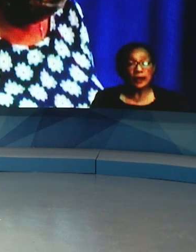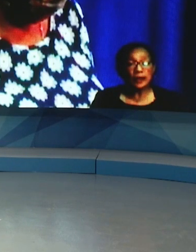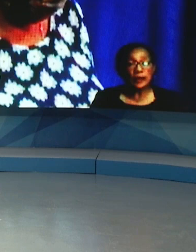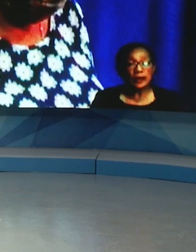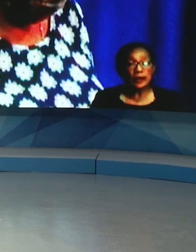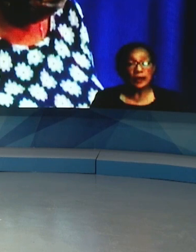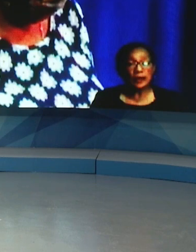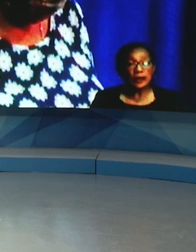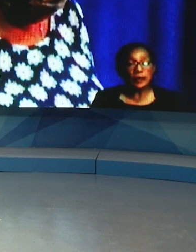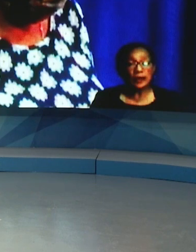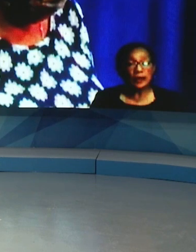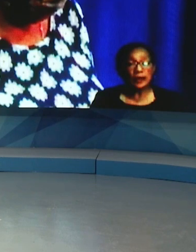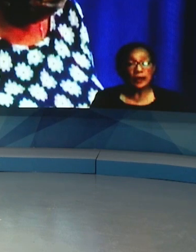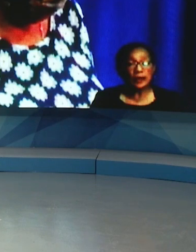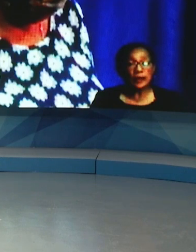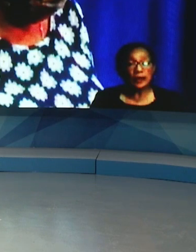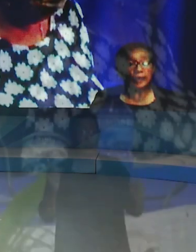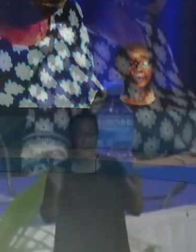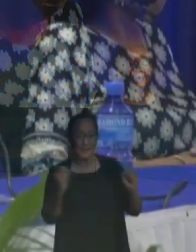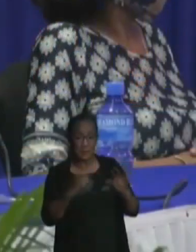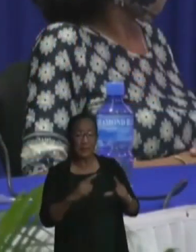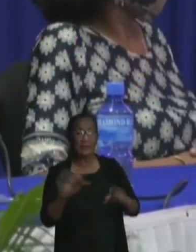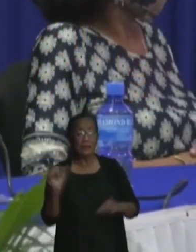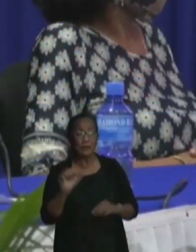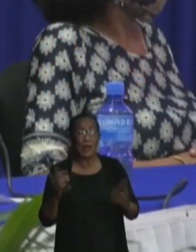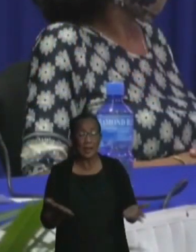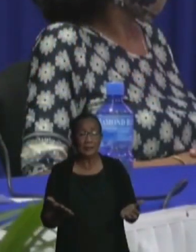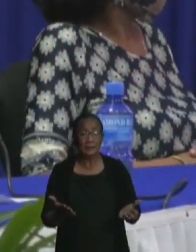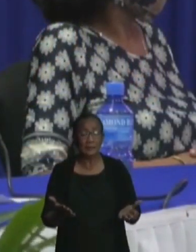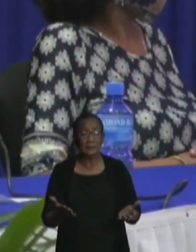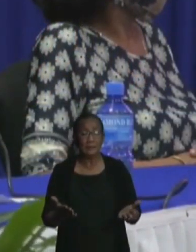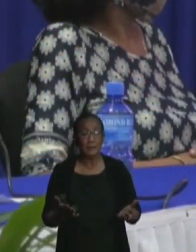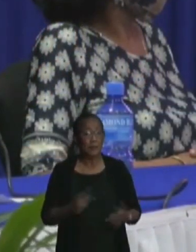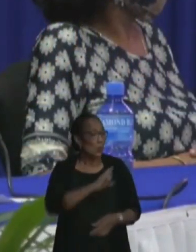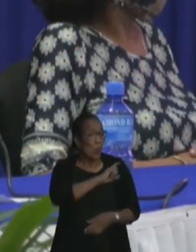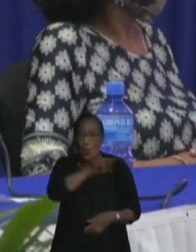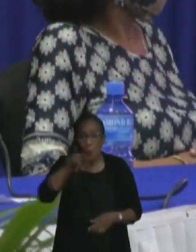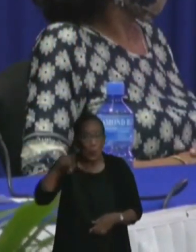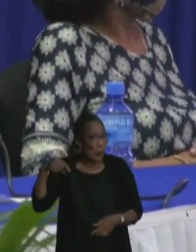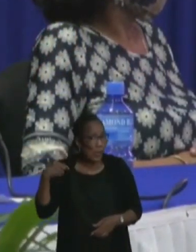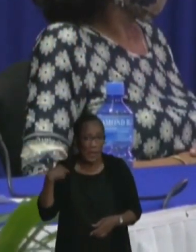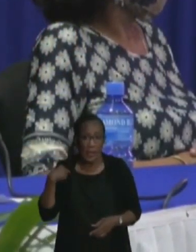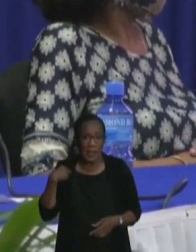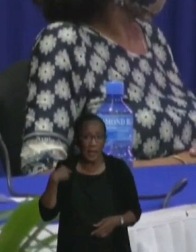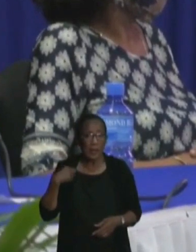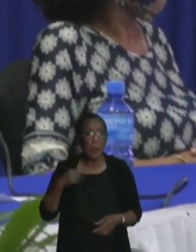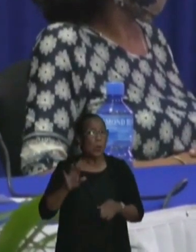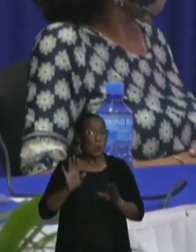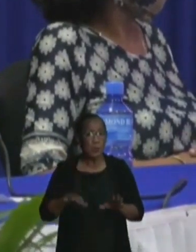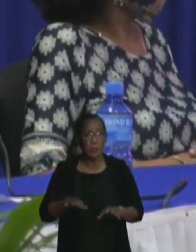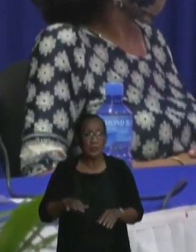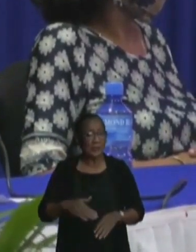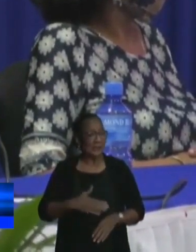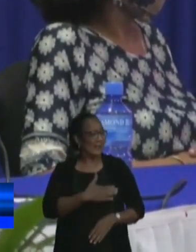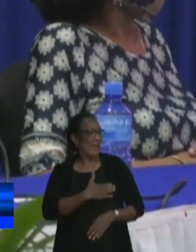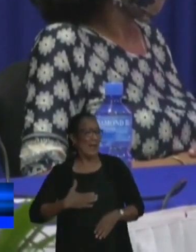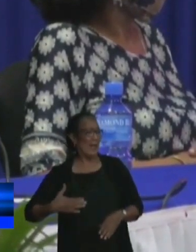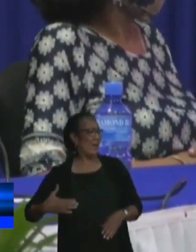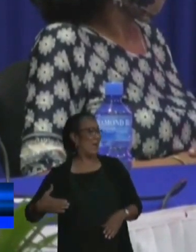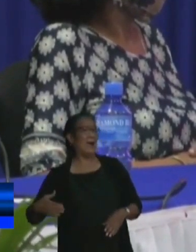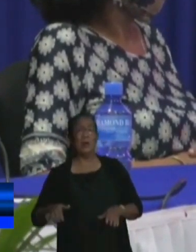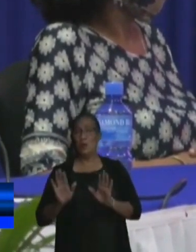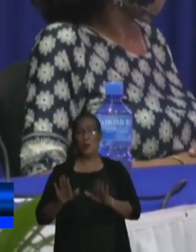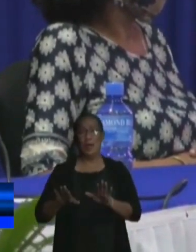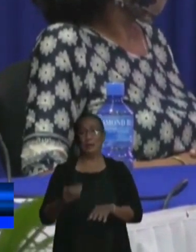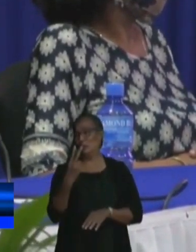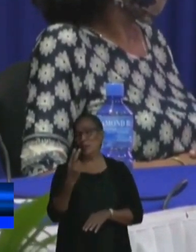zijn voor anderen. Dus laten wij niet het 2-3 dagen aanzien en